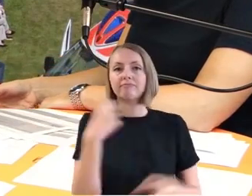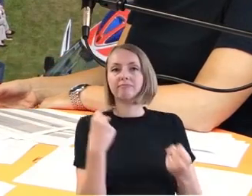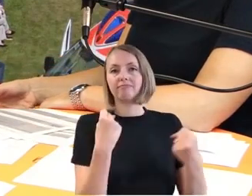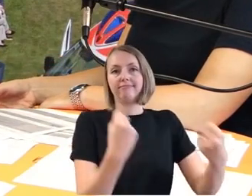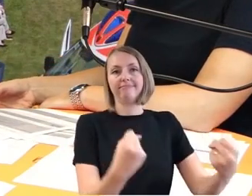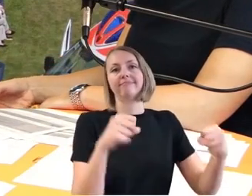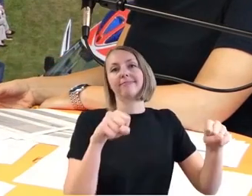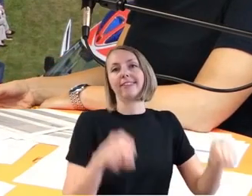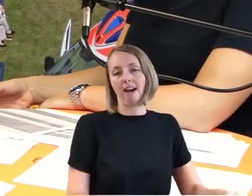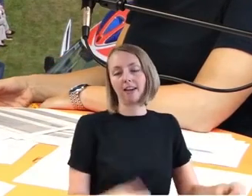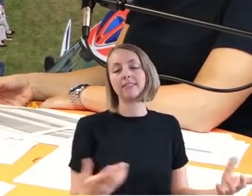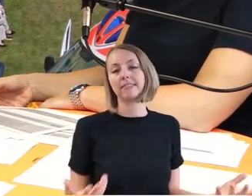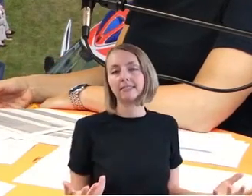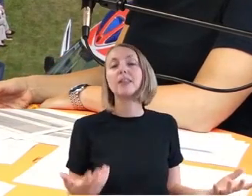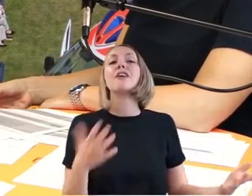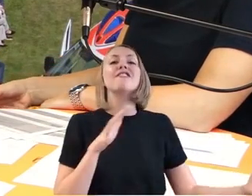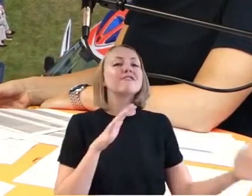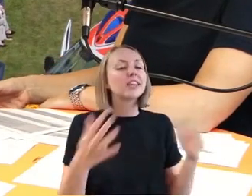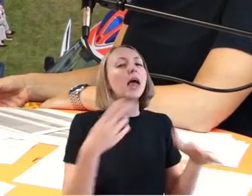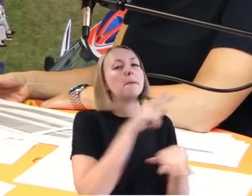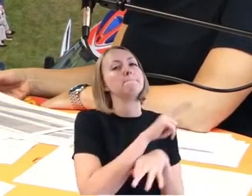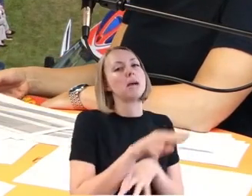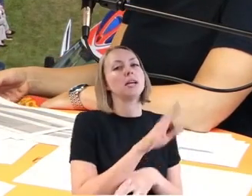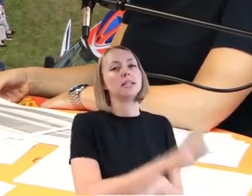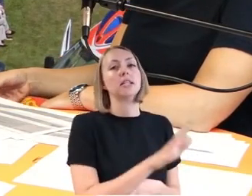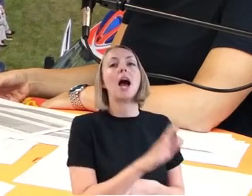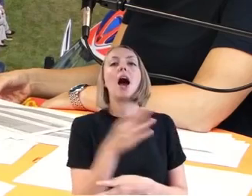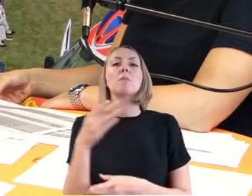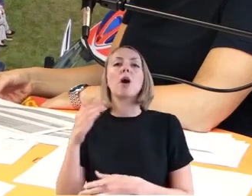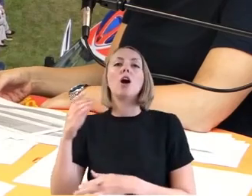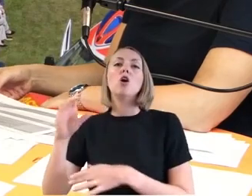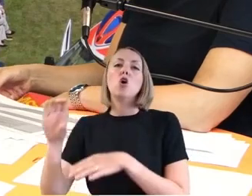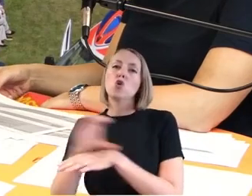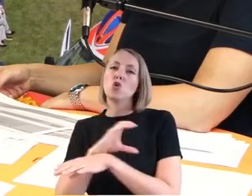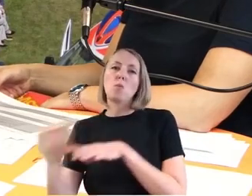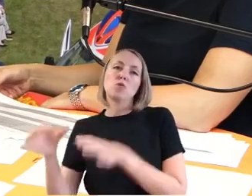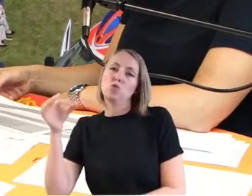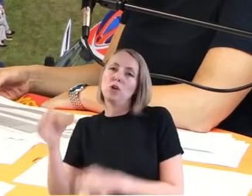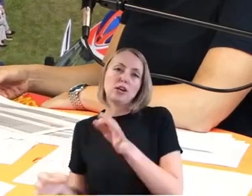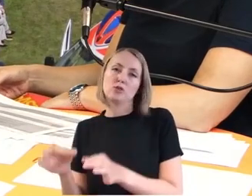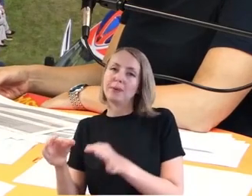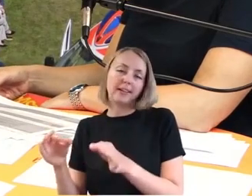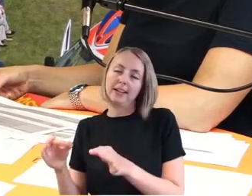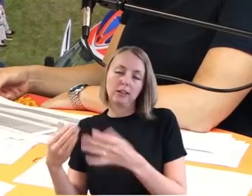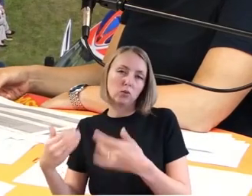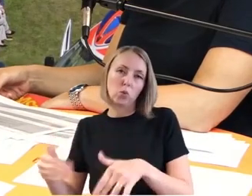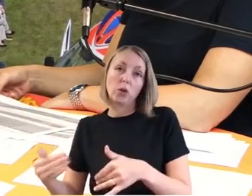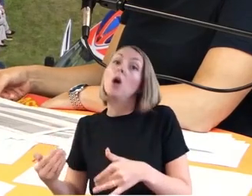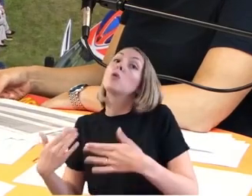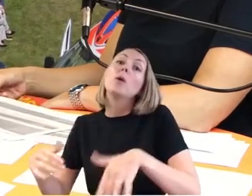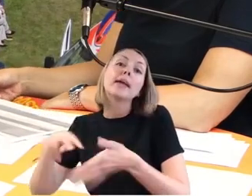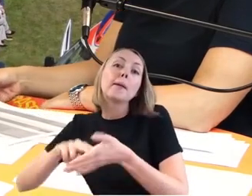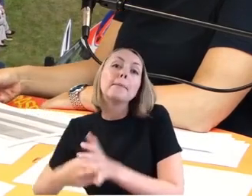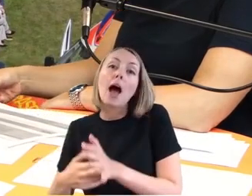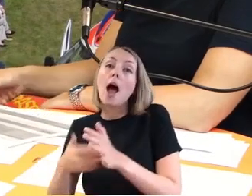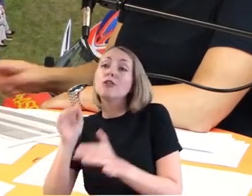ein Computerspiel im Sinne, ich setze jetzt mal ein Löschgruppenfahrzeug ein, nein, ist im Moment noch nicht geplant. Wer weiß, was